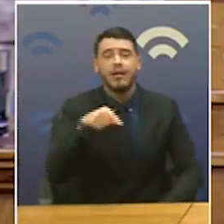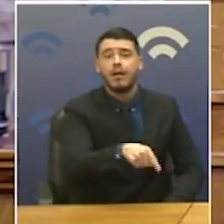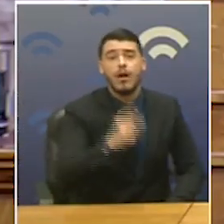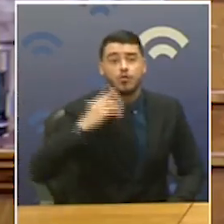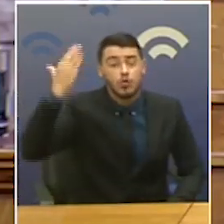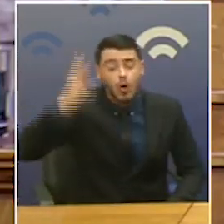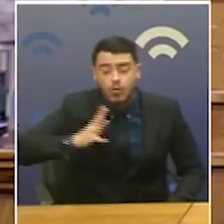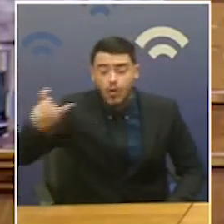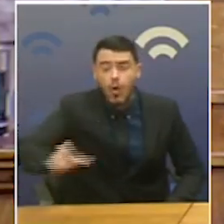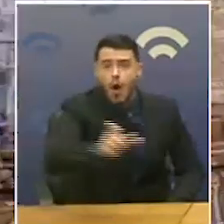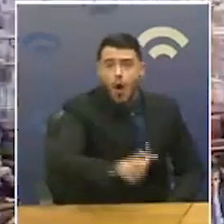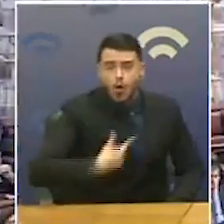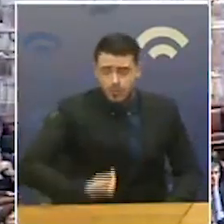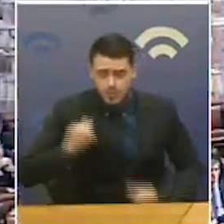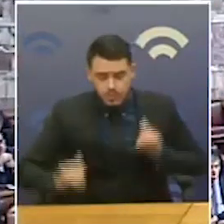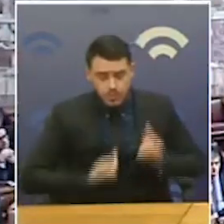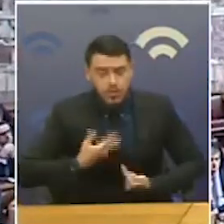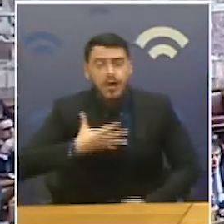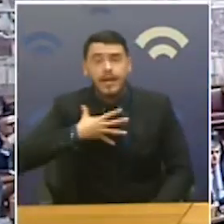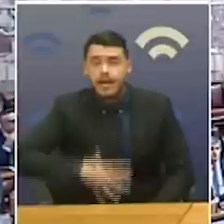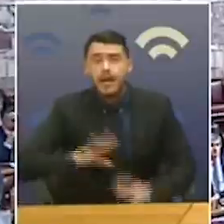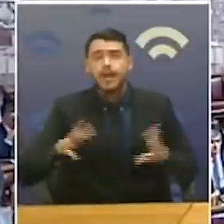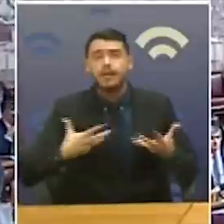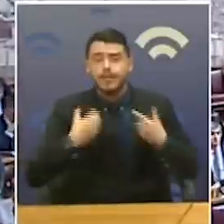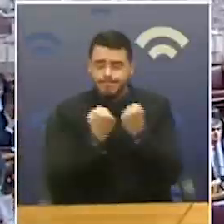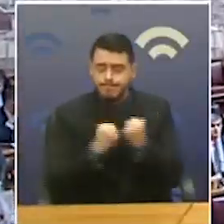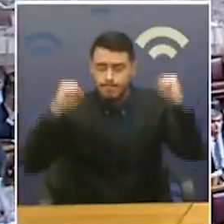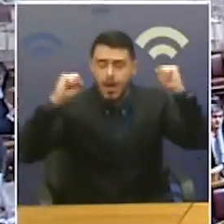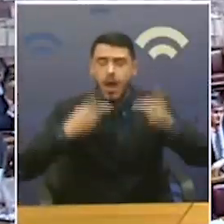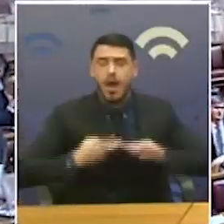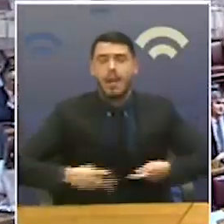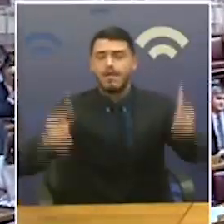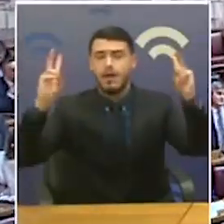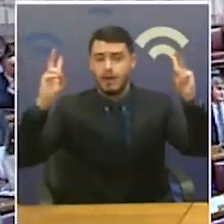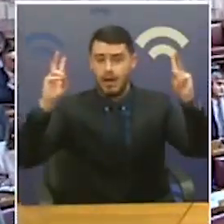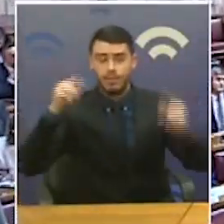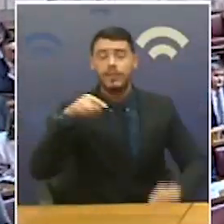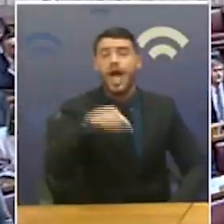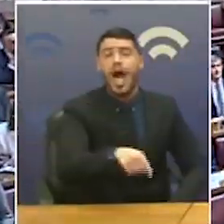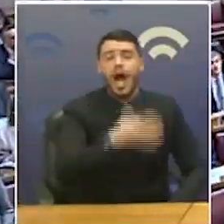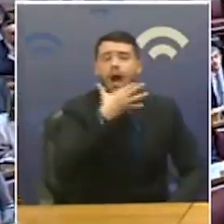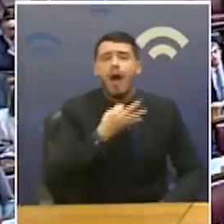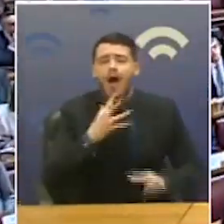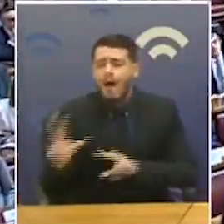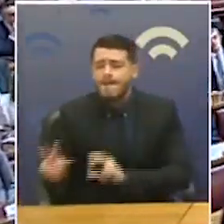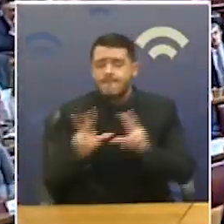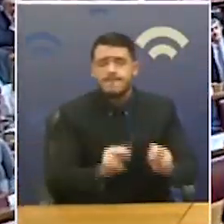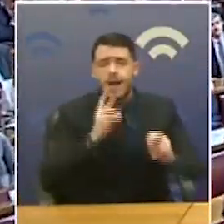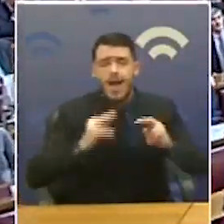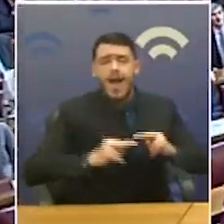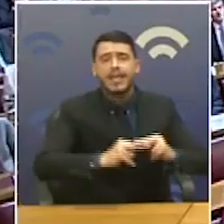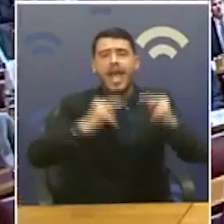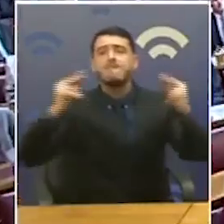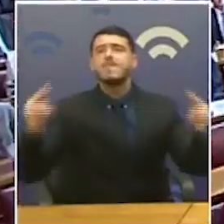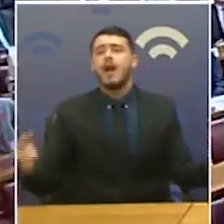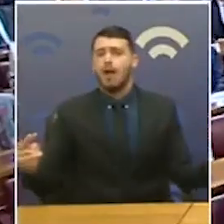αιώνα. Και έπειτα γεφυρώνει τις διεκδικήσεις του 20ου με τις μεγάλες προκλήσεις του 21ου